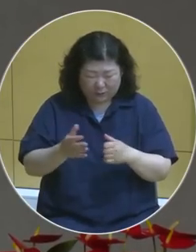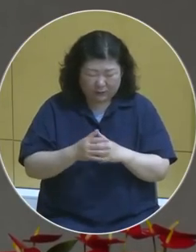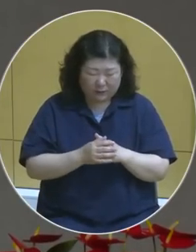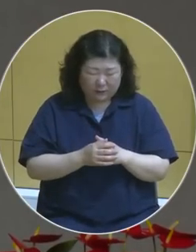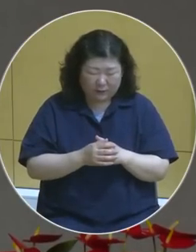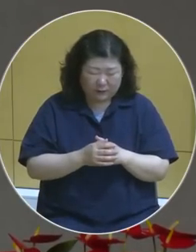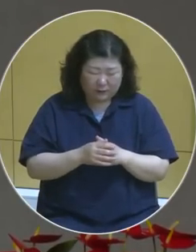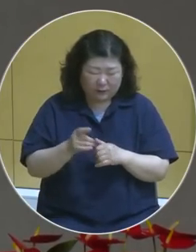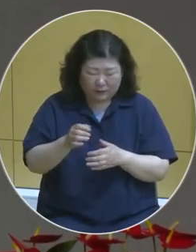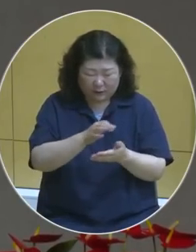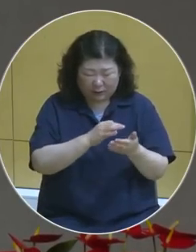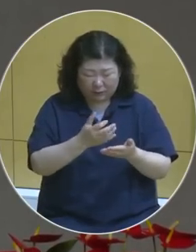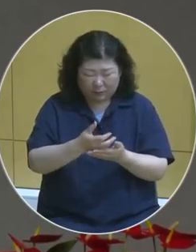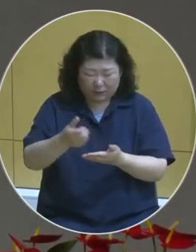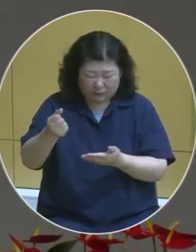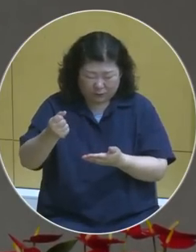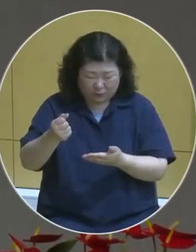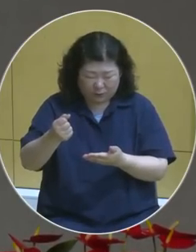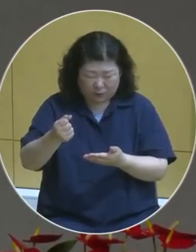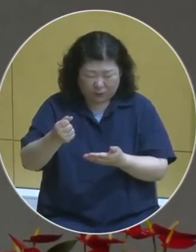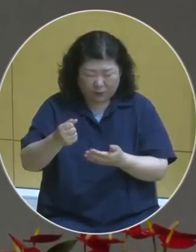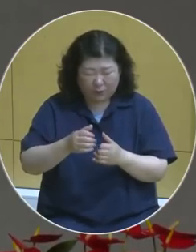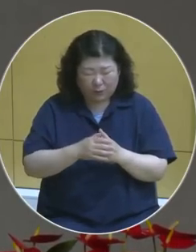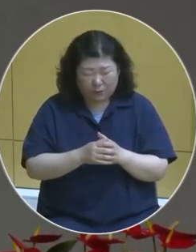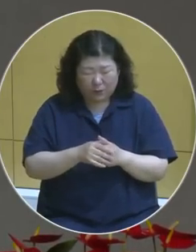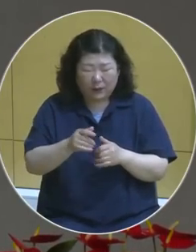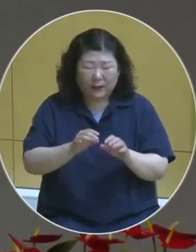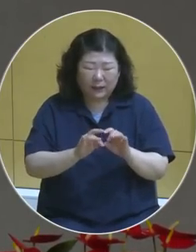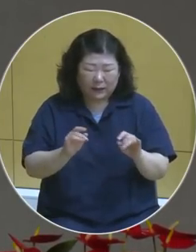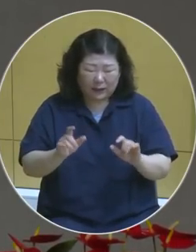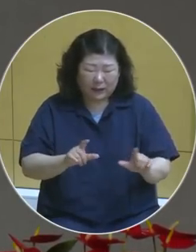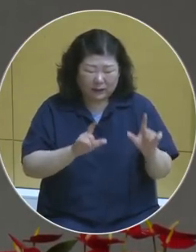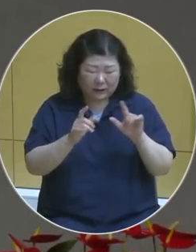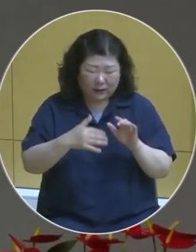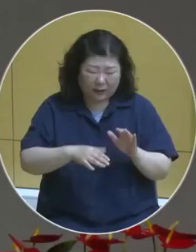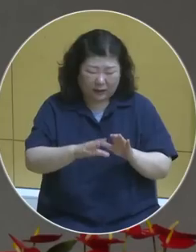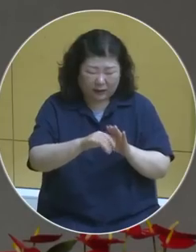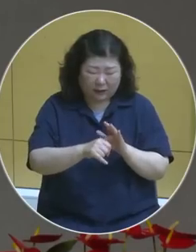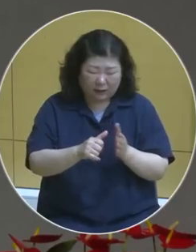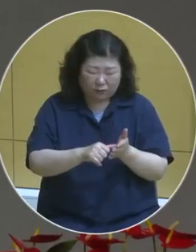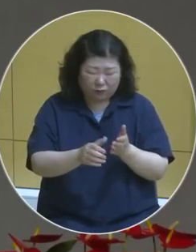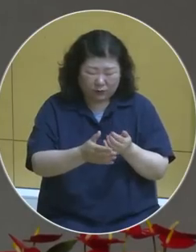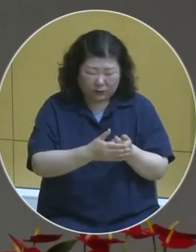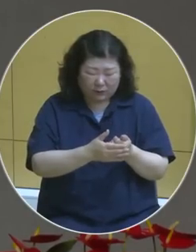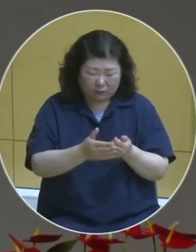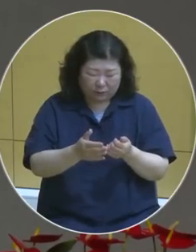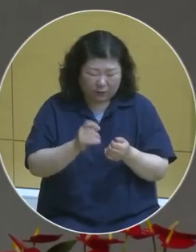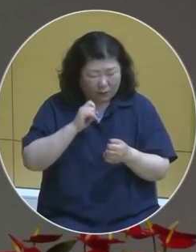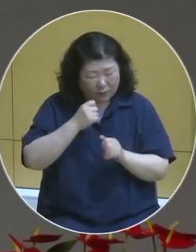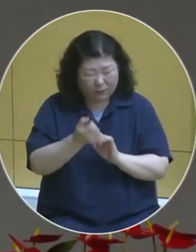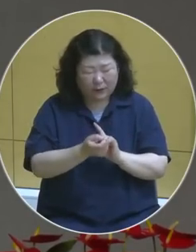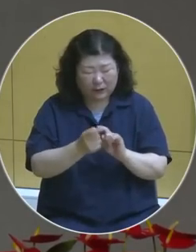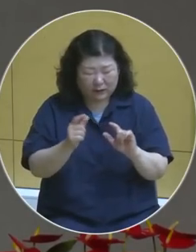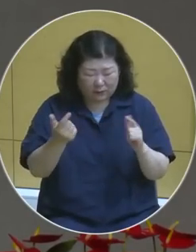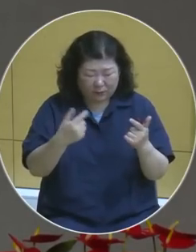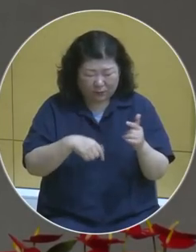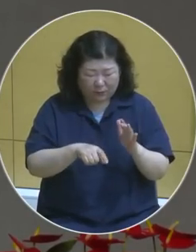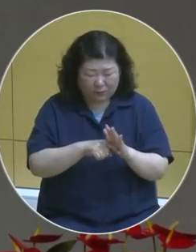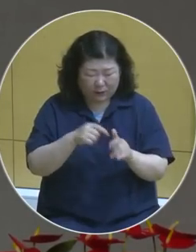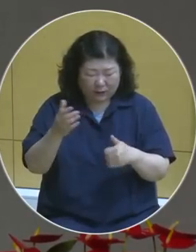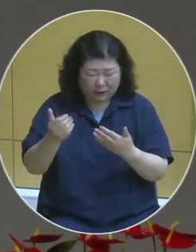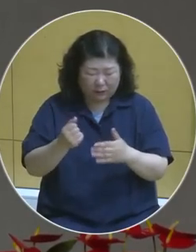예물 받으시고 주님 열납하여 주시고 하나님 우리가 이 땅을 살아가며 물질로 인하여 하나님 어려움 당하지 않도록